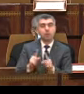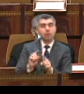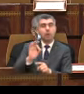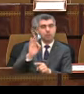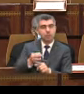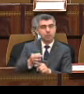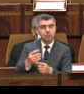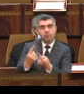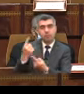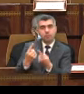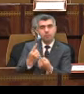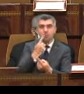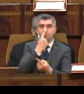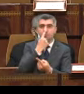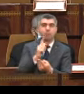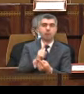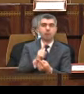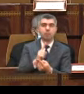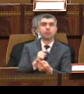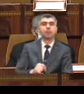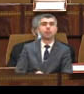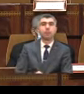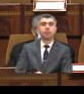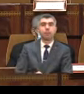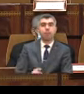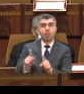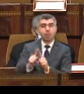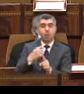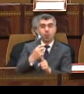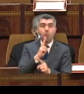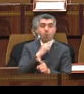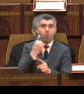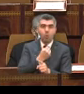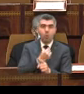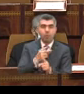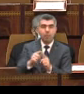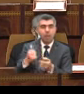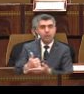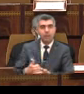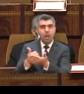اعتراض. حتى كان شي وحدين اللي كيقول لك اسيدي ما ندخلوا هذه الحكومه الا ما ديروش الدعم